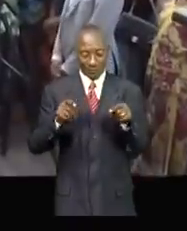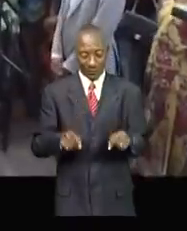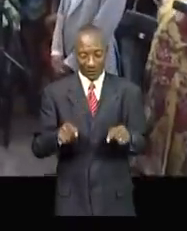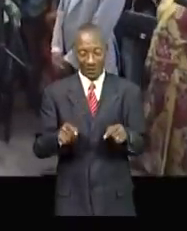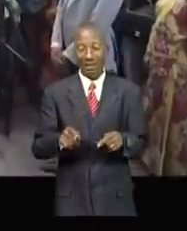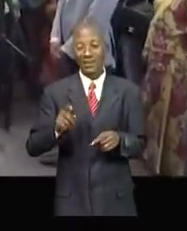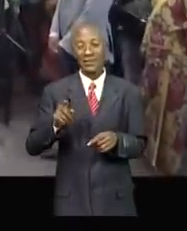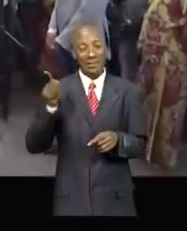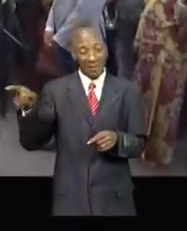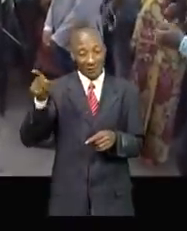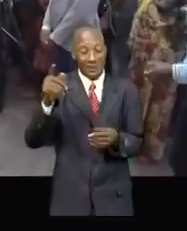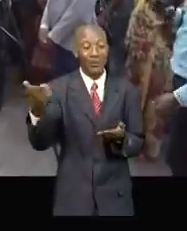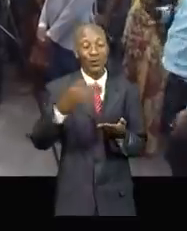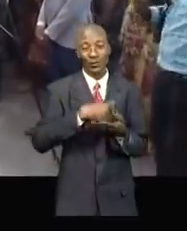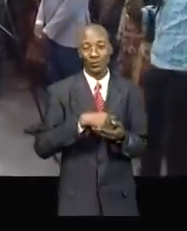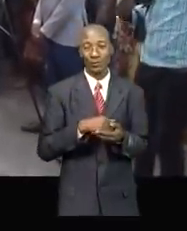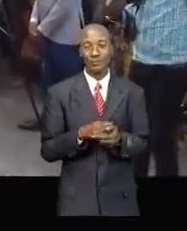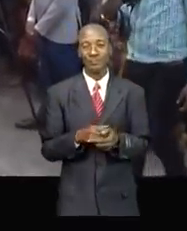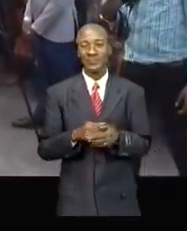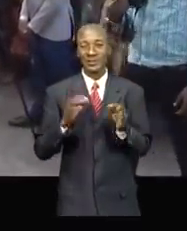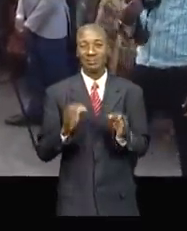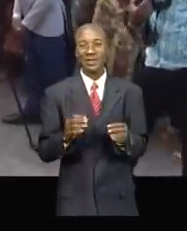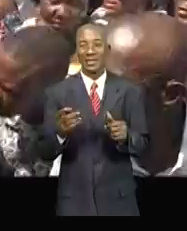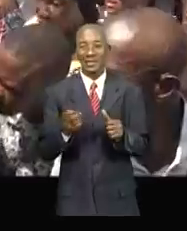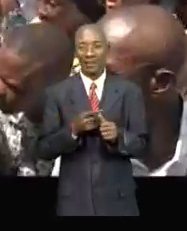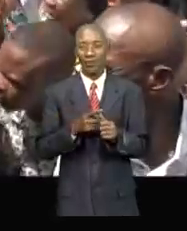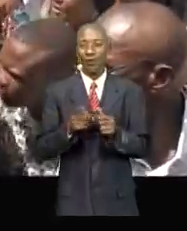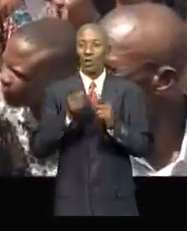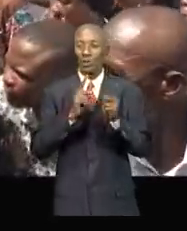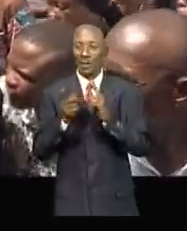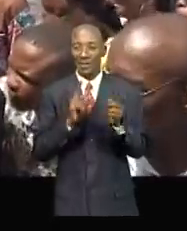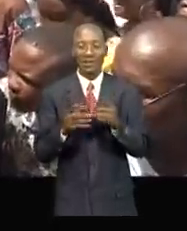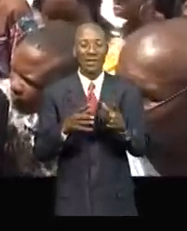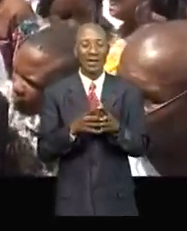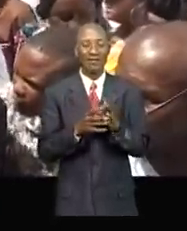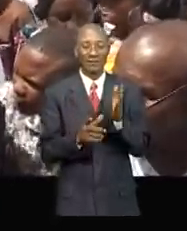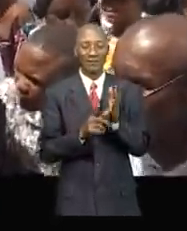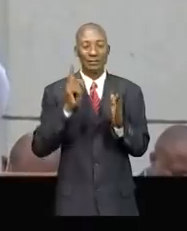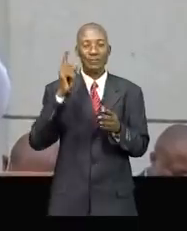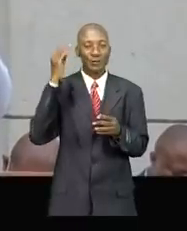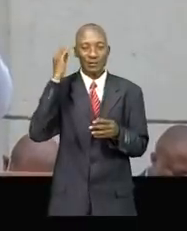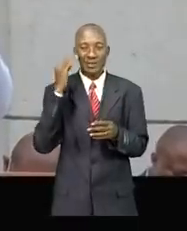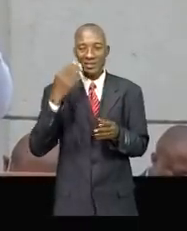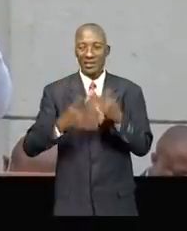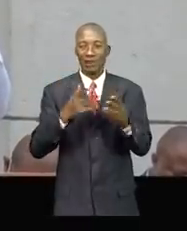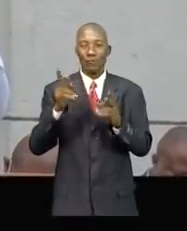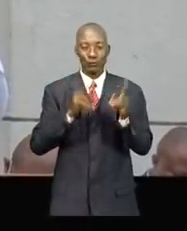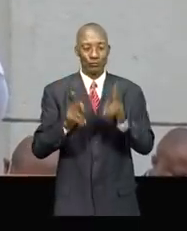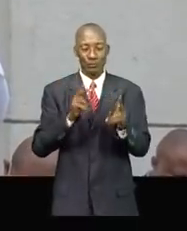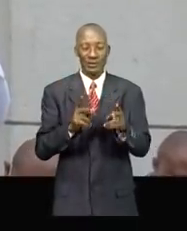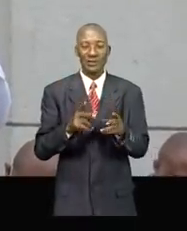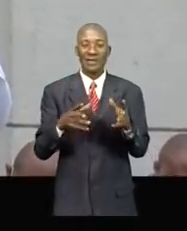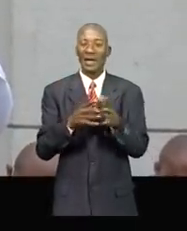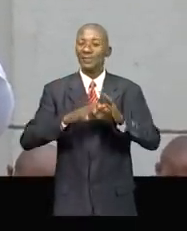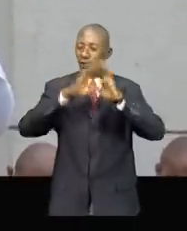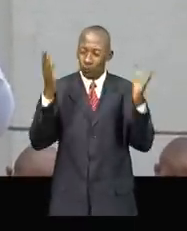qui intervient après un échange fructueux entre le vice-premier ministre, le ministre de la fonction publique Jean-Pierre Liaou et ses agents et